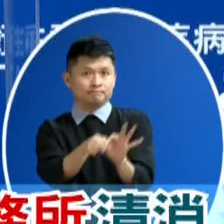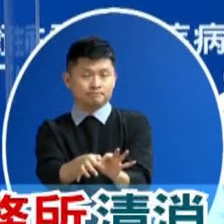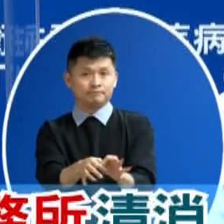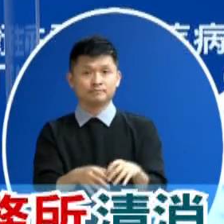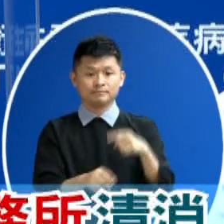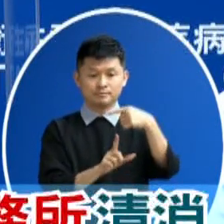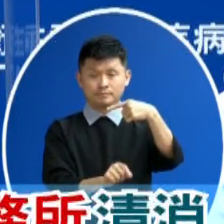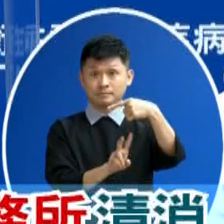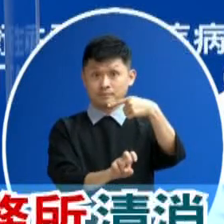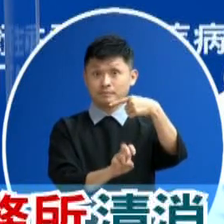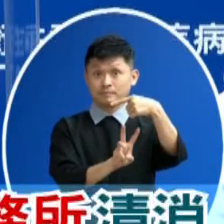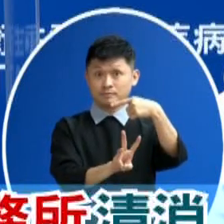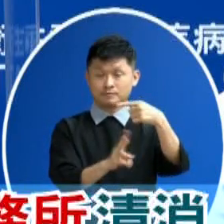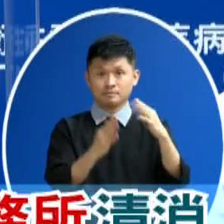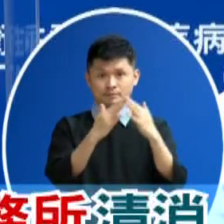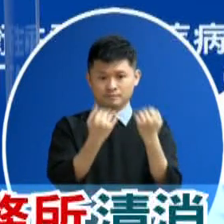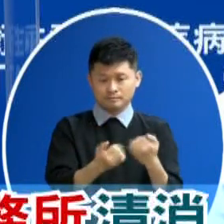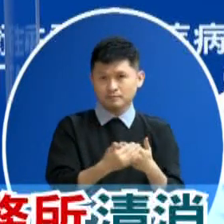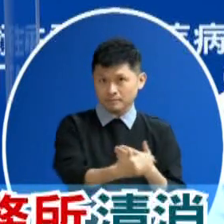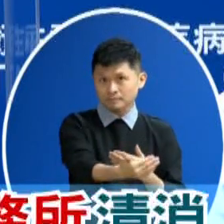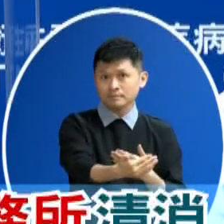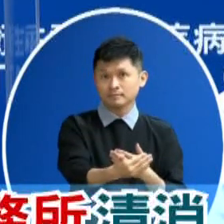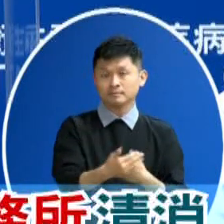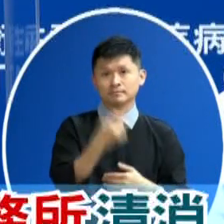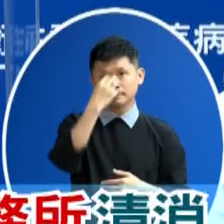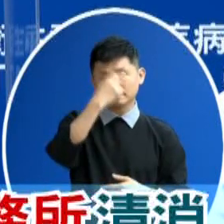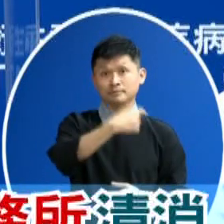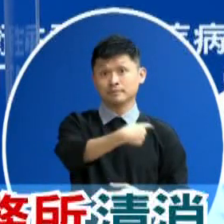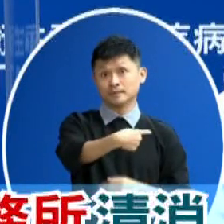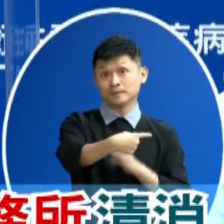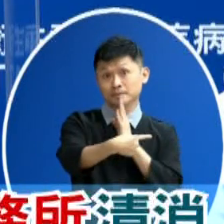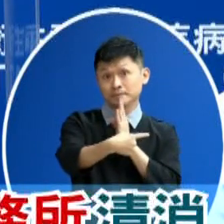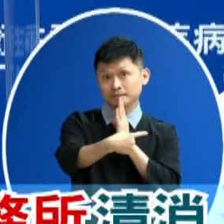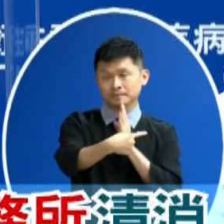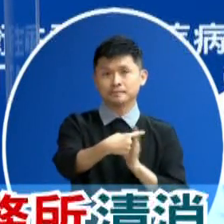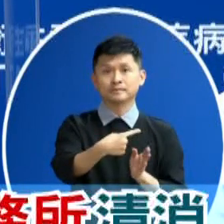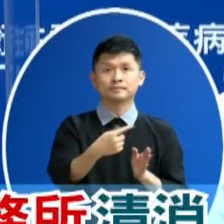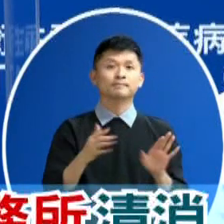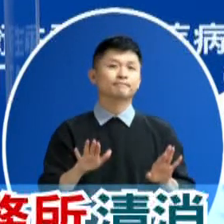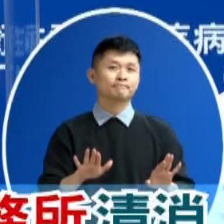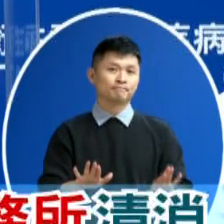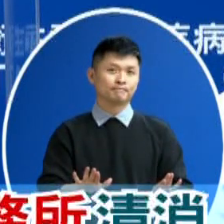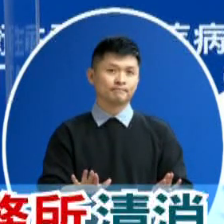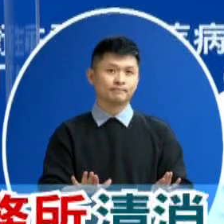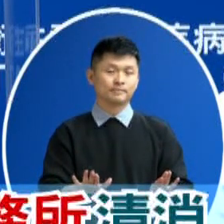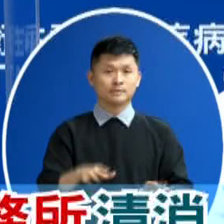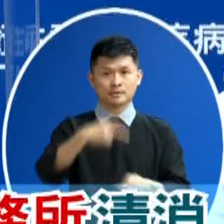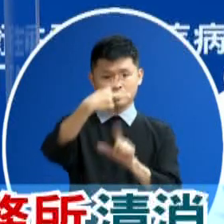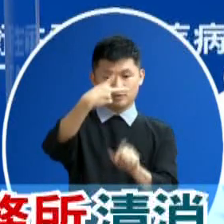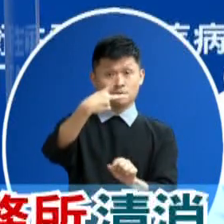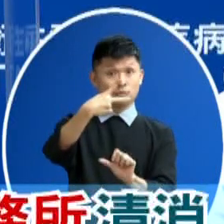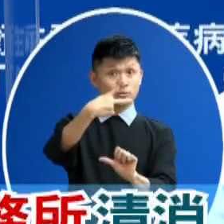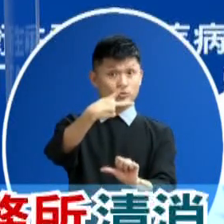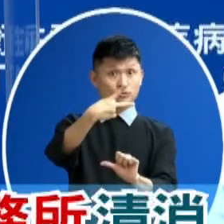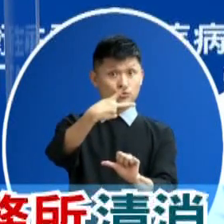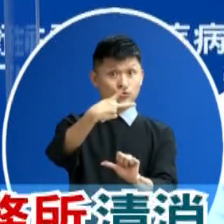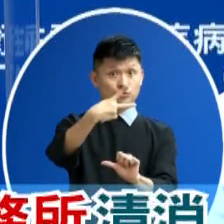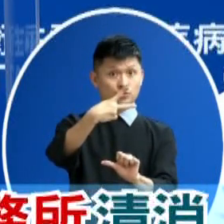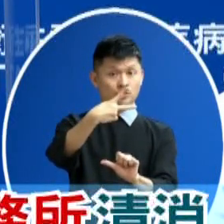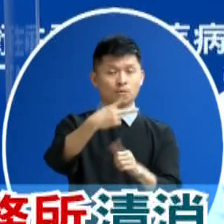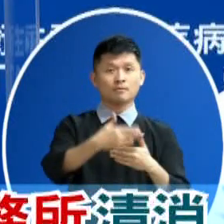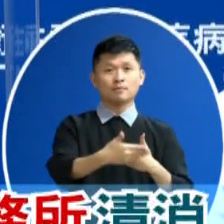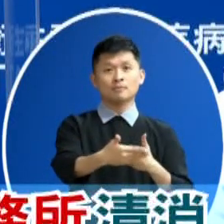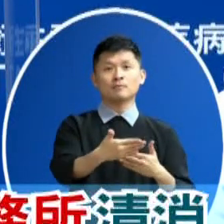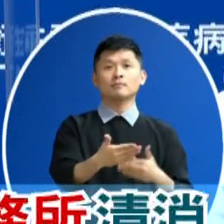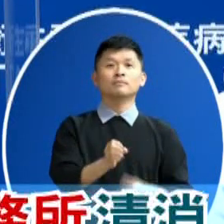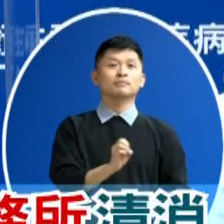了895件的酒驾案，当中还有两起酒驾死亡车祸。现在警方除了是加强取缔之外，同时也会针对这些酒驾